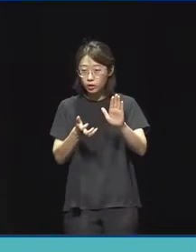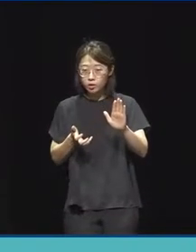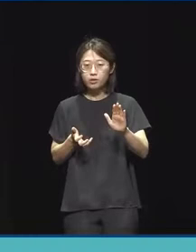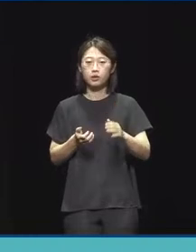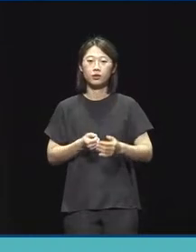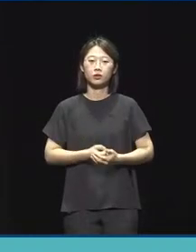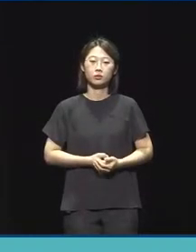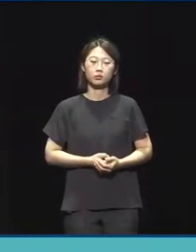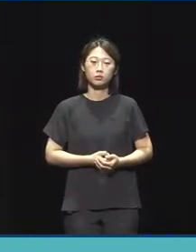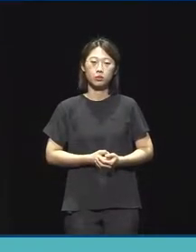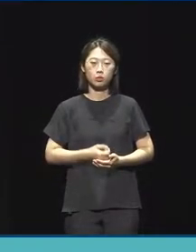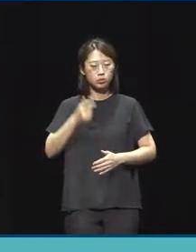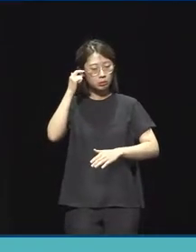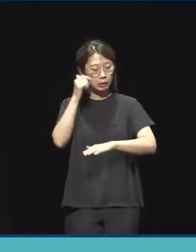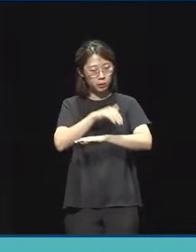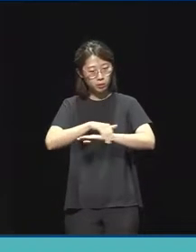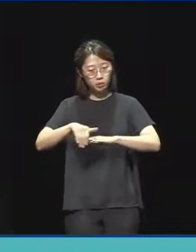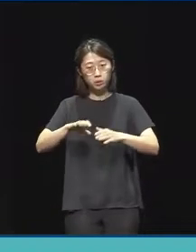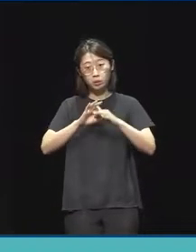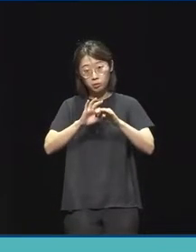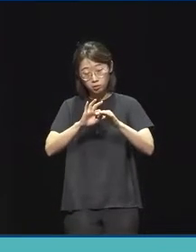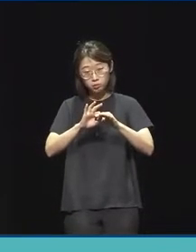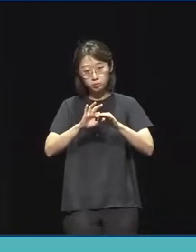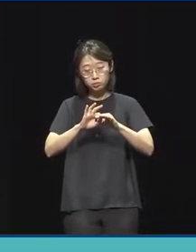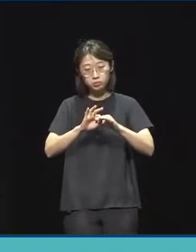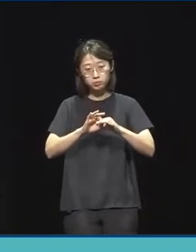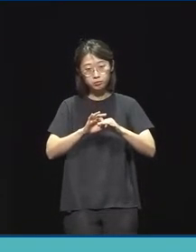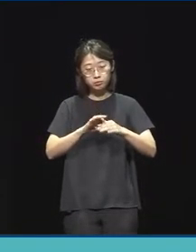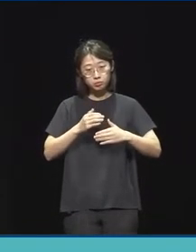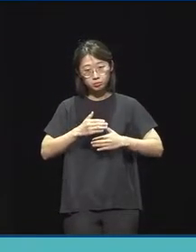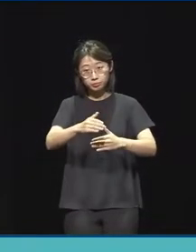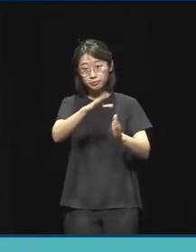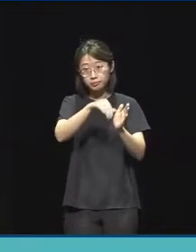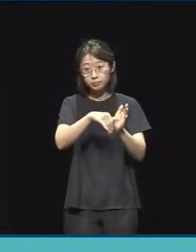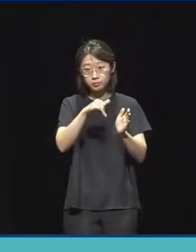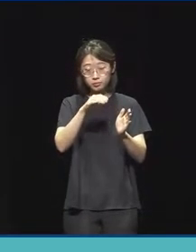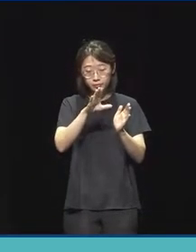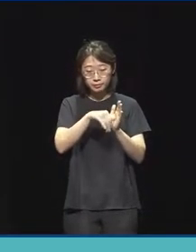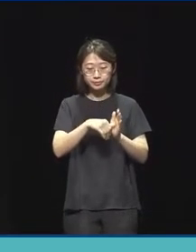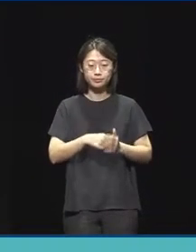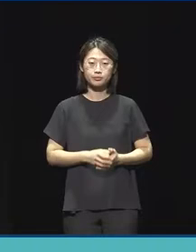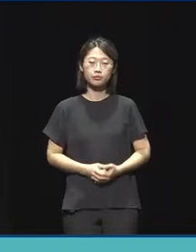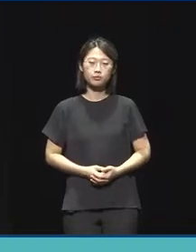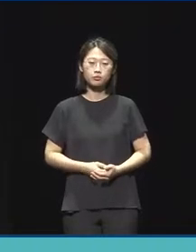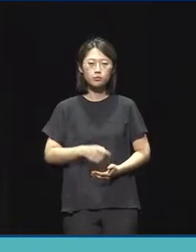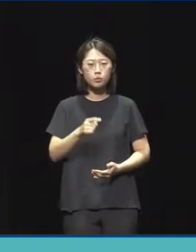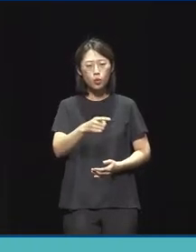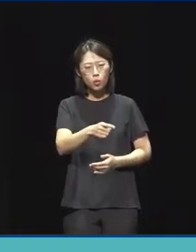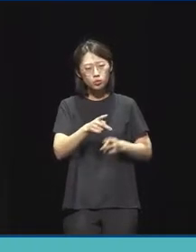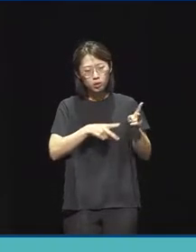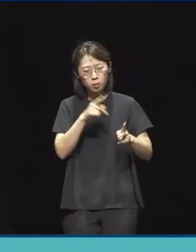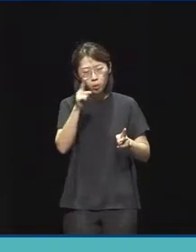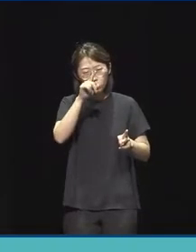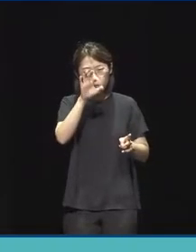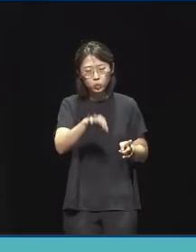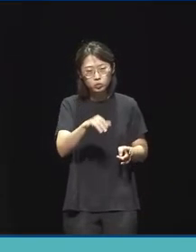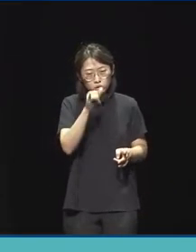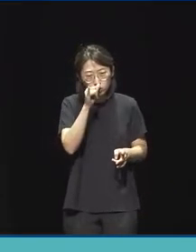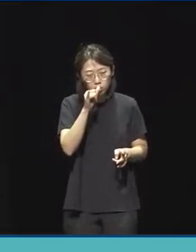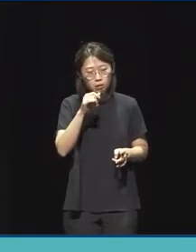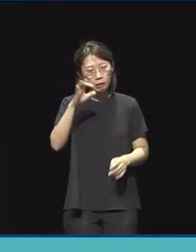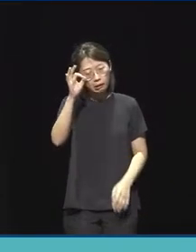단계까지를 계획하시는 예술인들은 이전처럼 해당 사업이 어디에 있는지 찾아 헤맬 필요